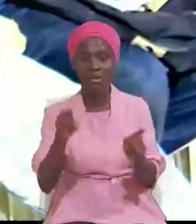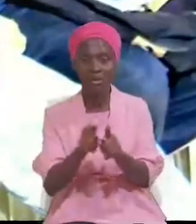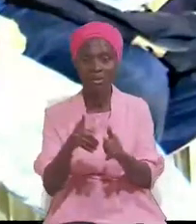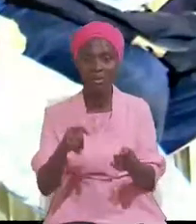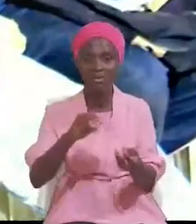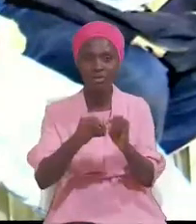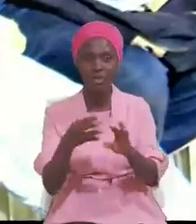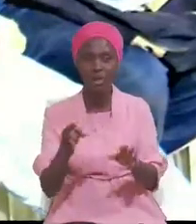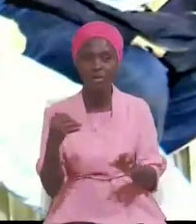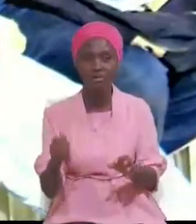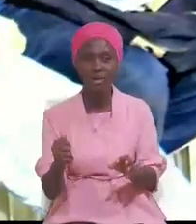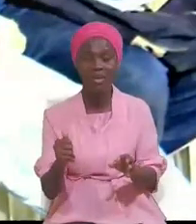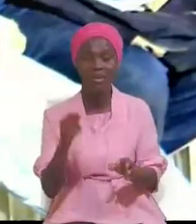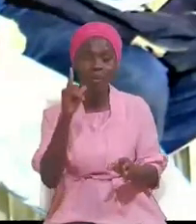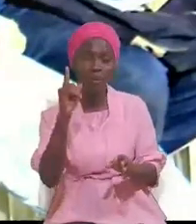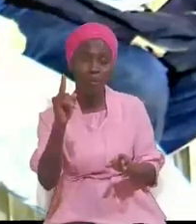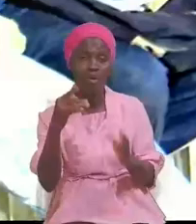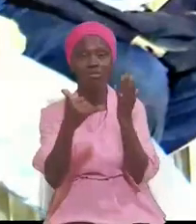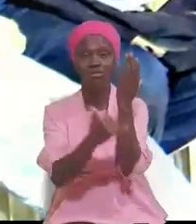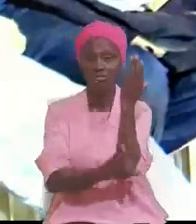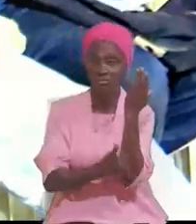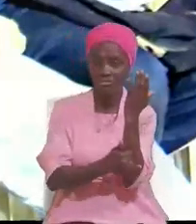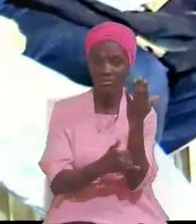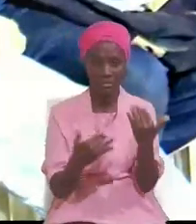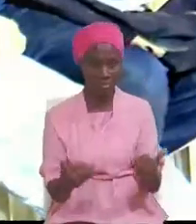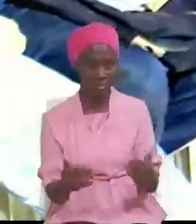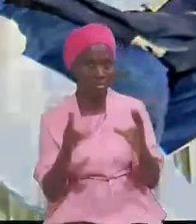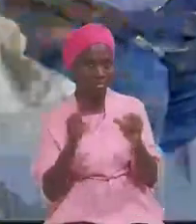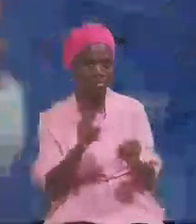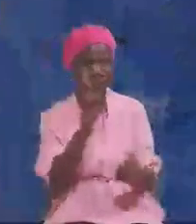grande ville. Il n'y a pas d'eau à boire.